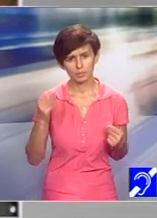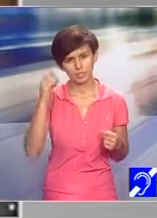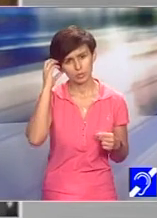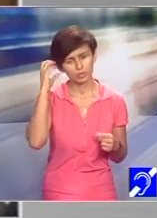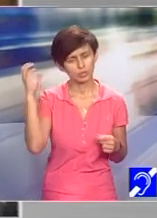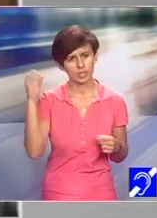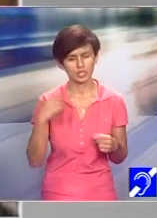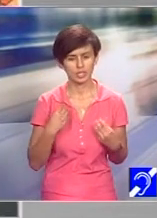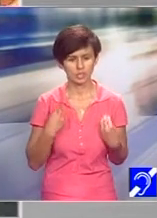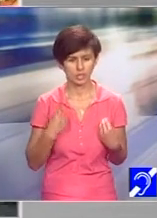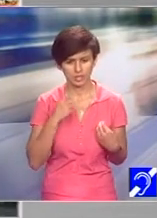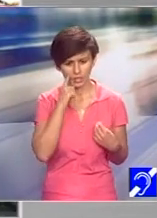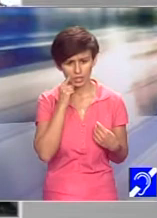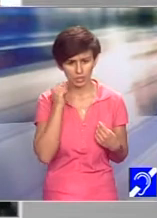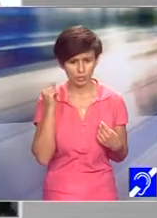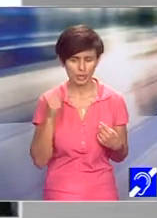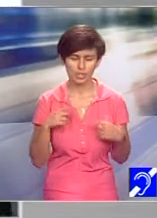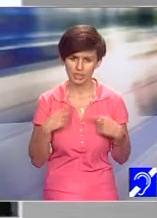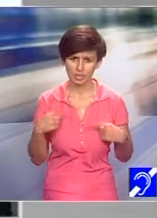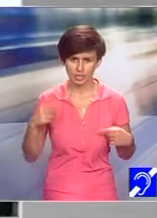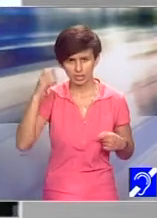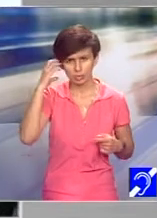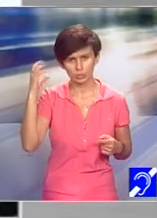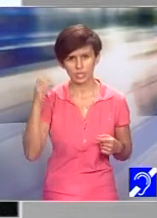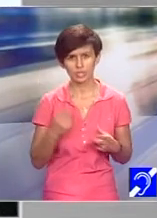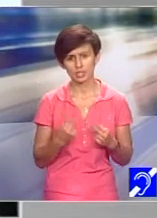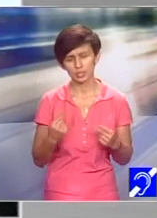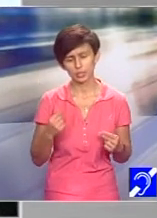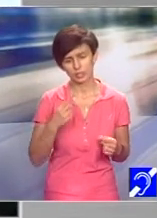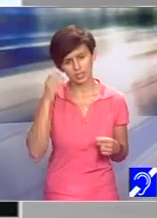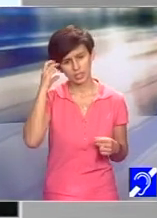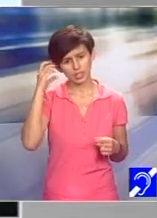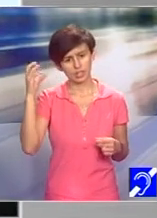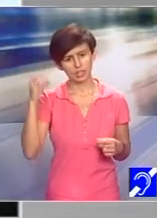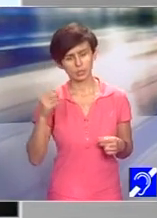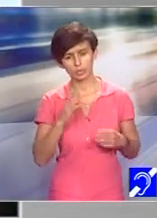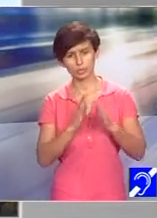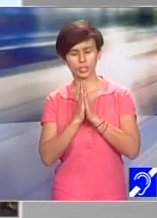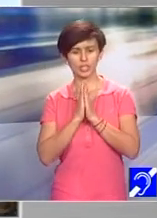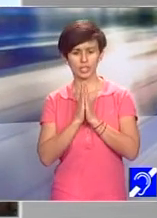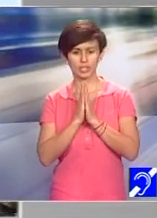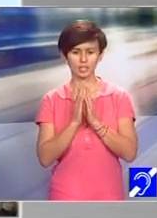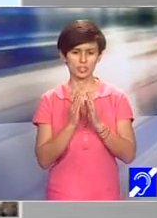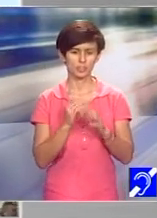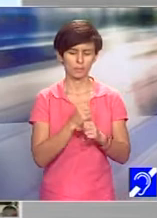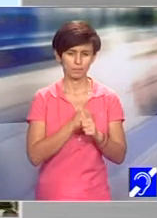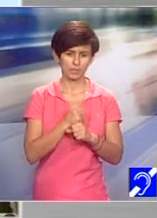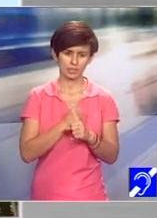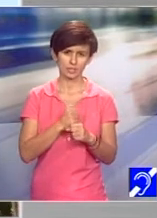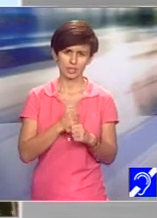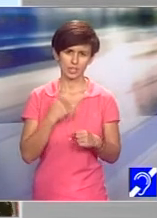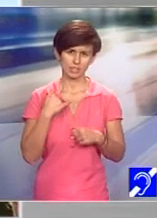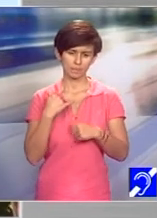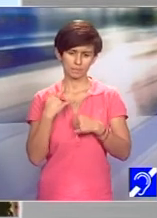naturală, interculturalitatea sa, atâtea culturi, atâtea confesiuni, atâtea religii, o experiență istorică care